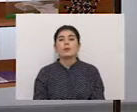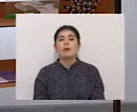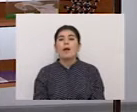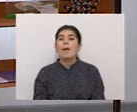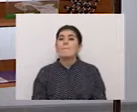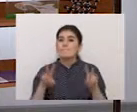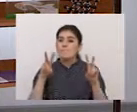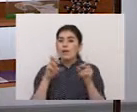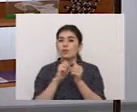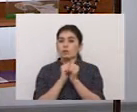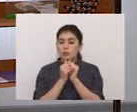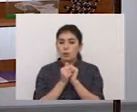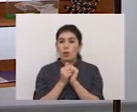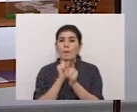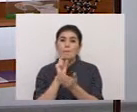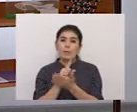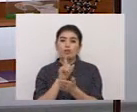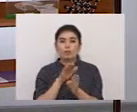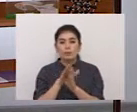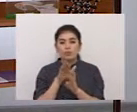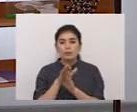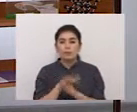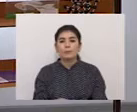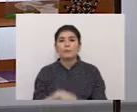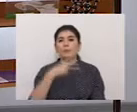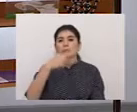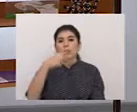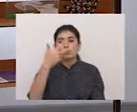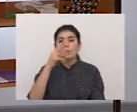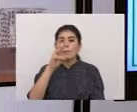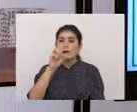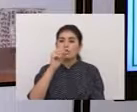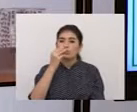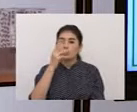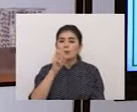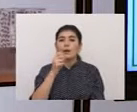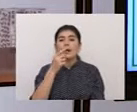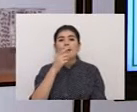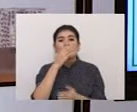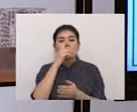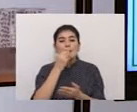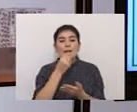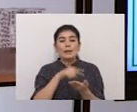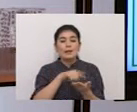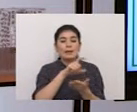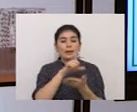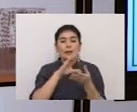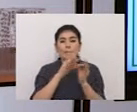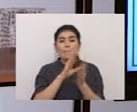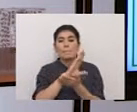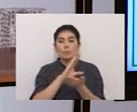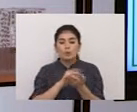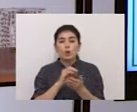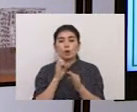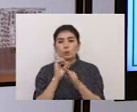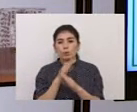Mavzuni mustahkamlash uchun mashqlar bajaramiz. 23-mashq. Gaplarni ko'chiring va tuzilishiga ko'ra